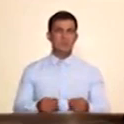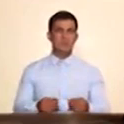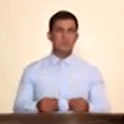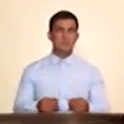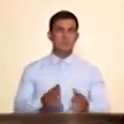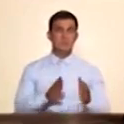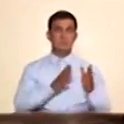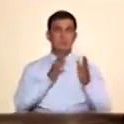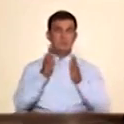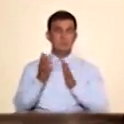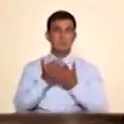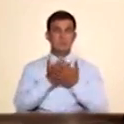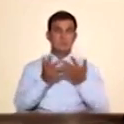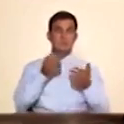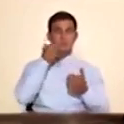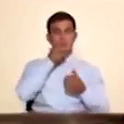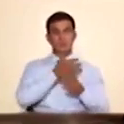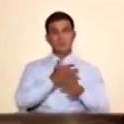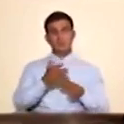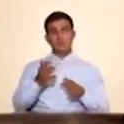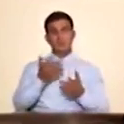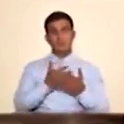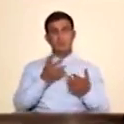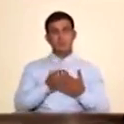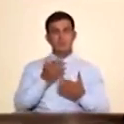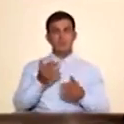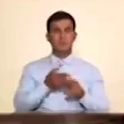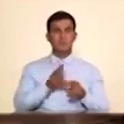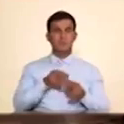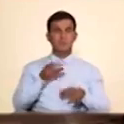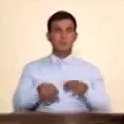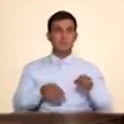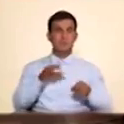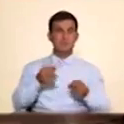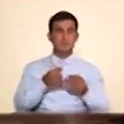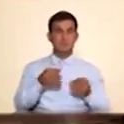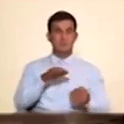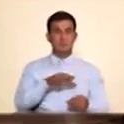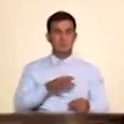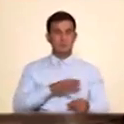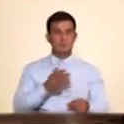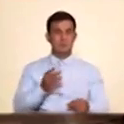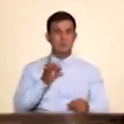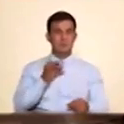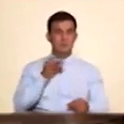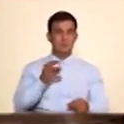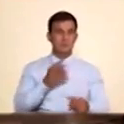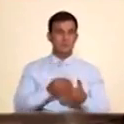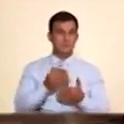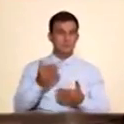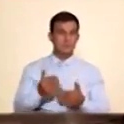Keyingi yillarda mana shu bosib olingan hududlarda hattoki Rim